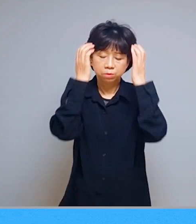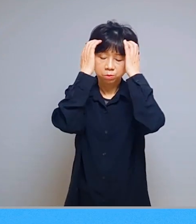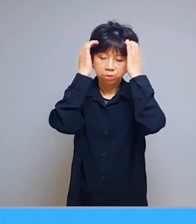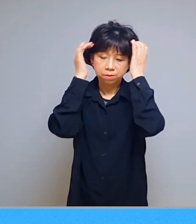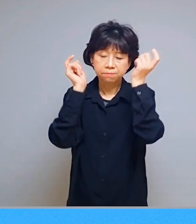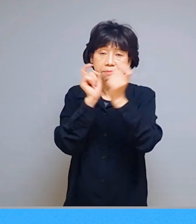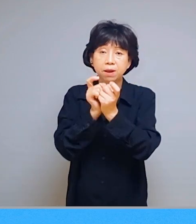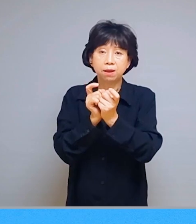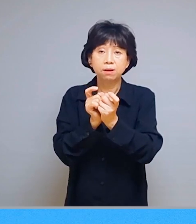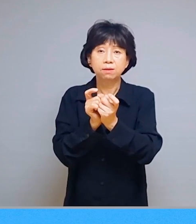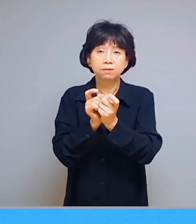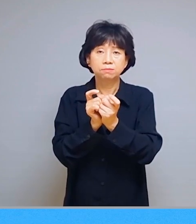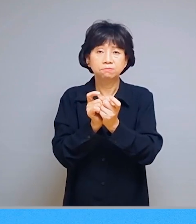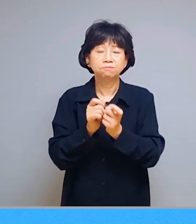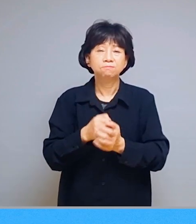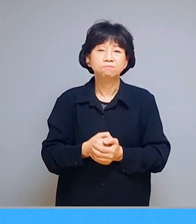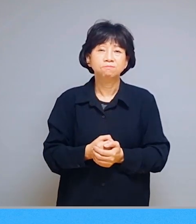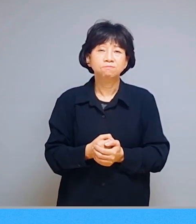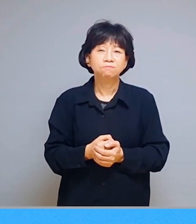닥쳤지요. 무슨 말이